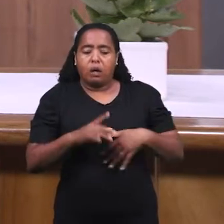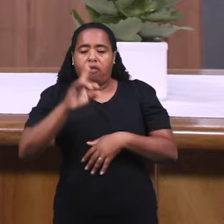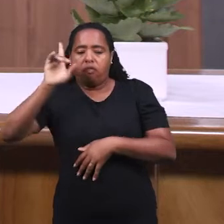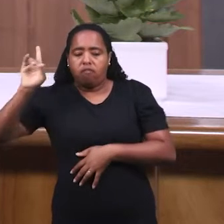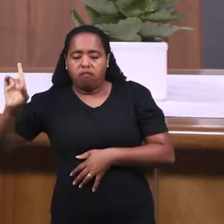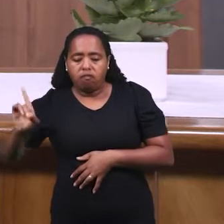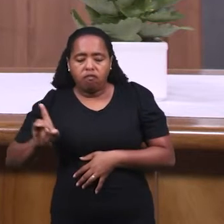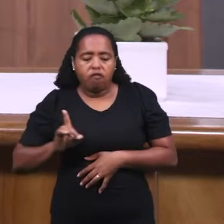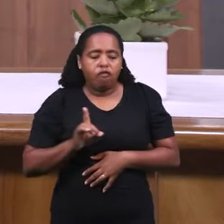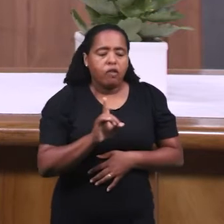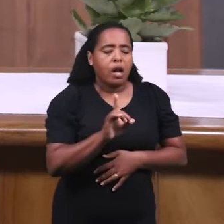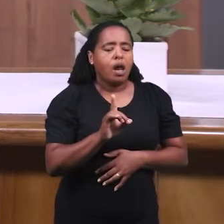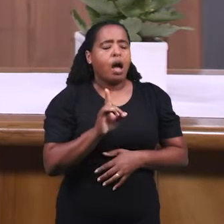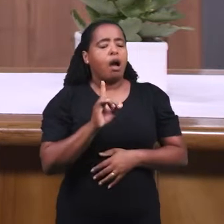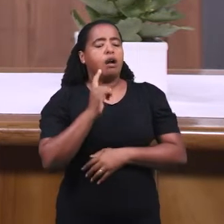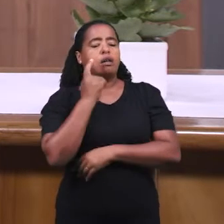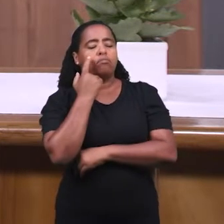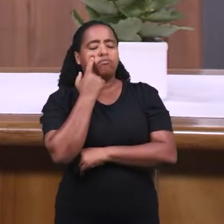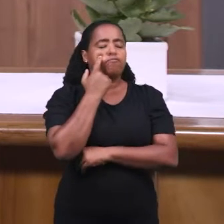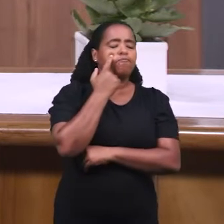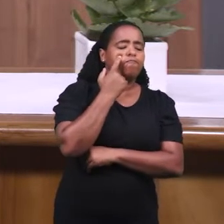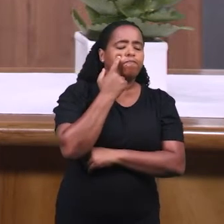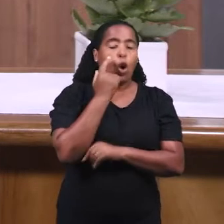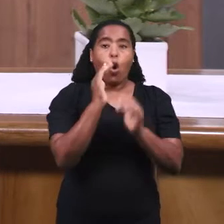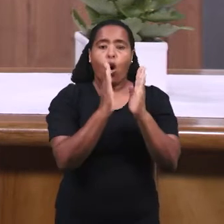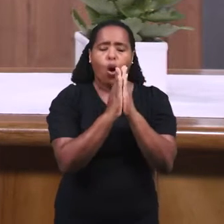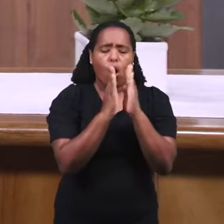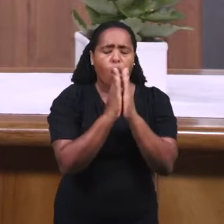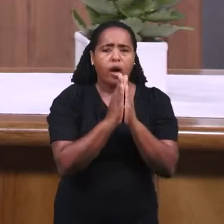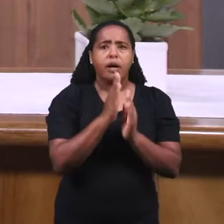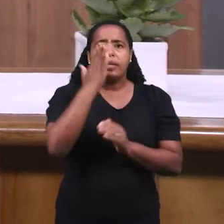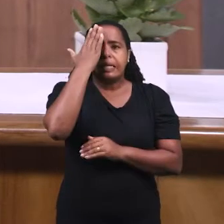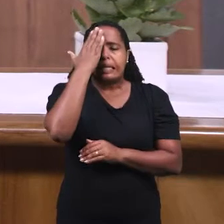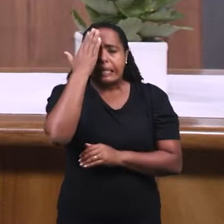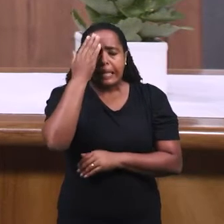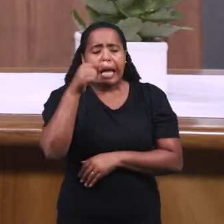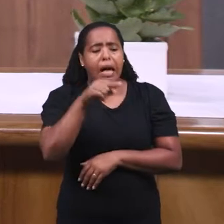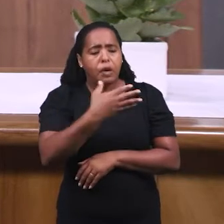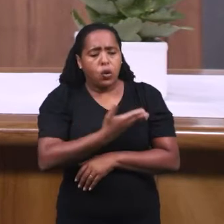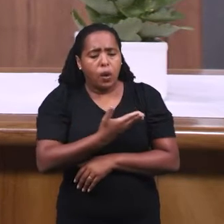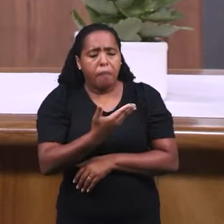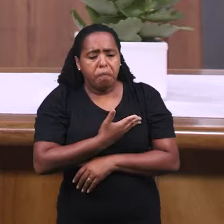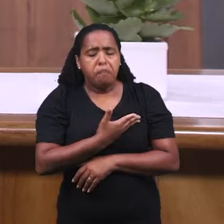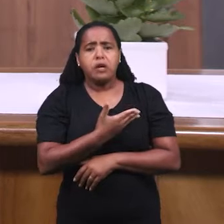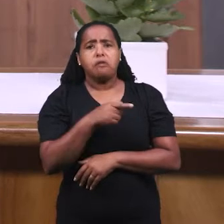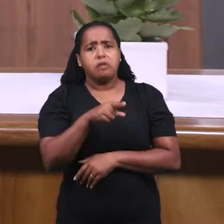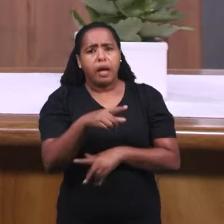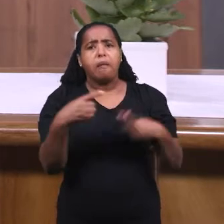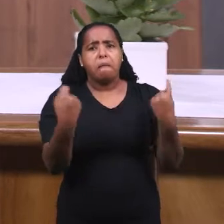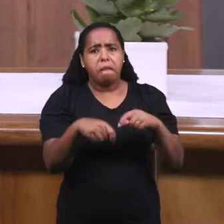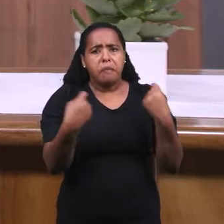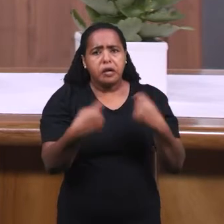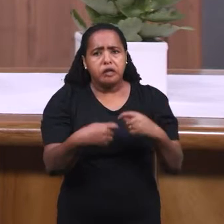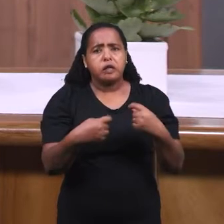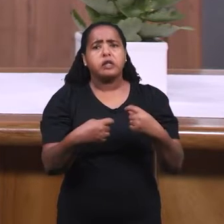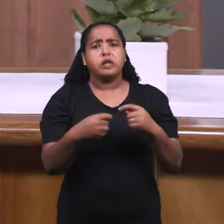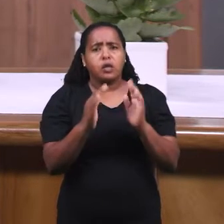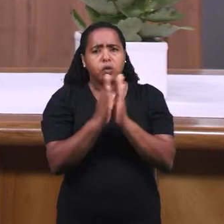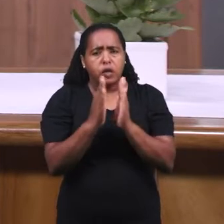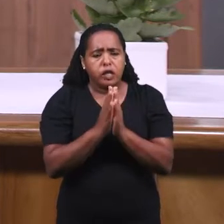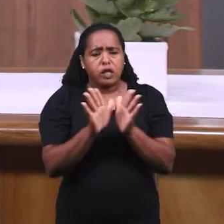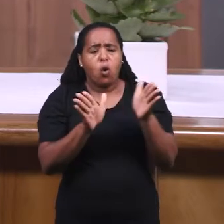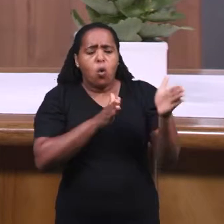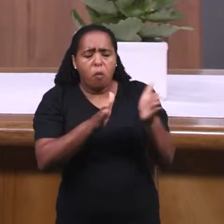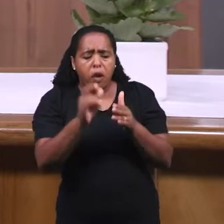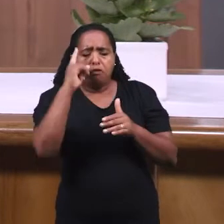Когда мы в какие-то трудности попадаем, или друг, который попадает в трудности, мы начинаем молиться,